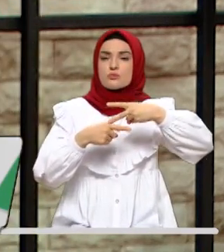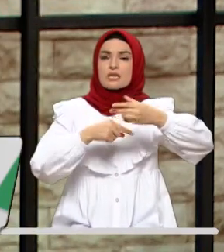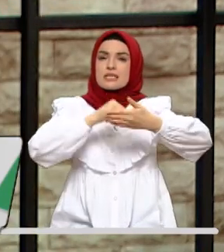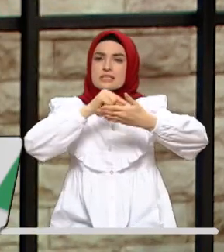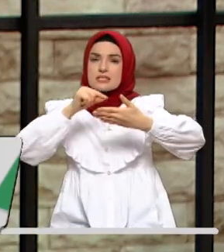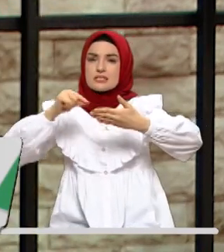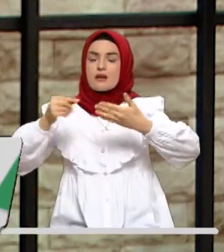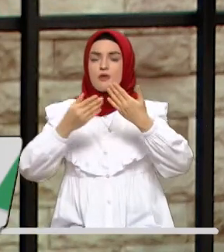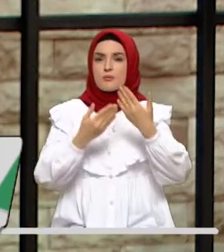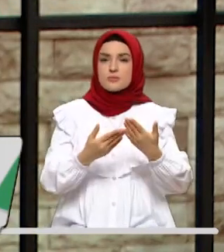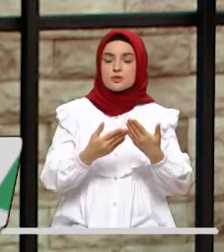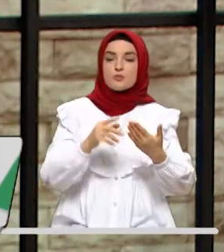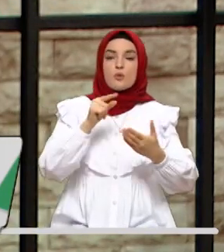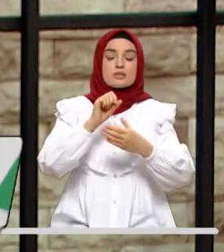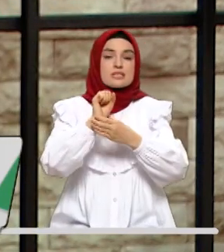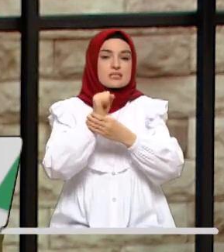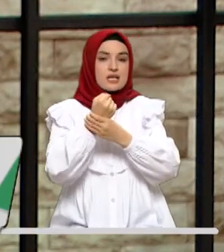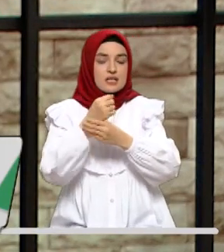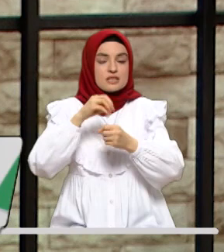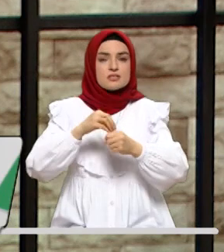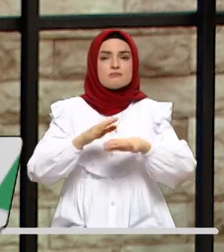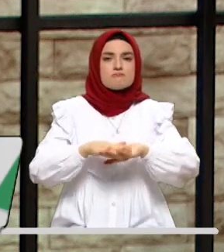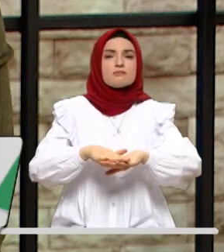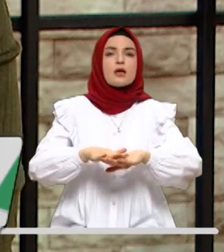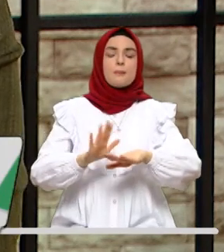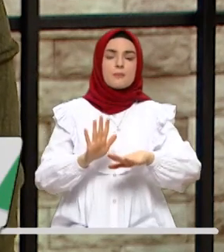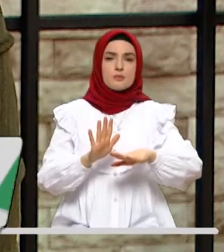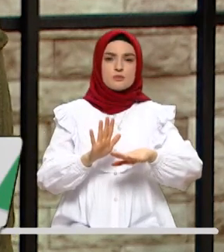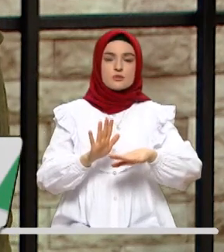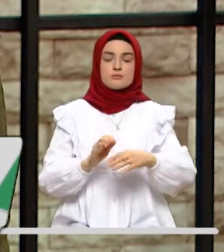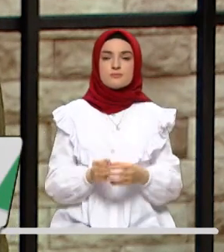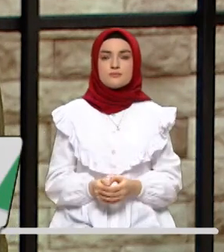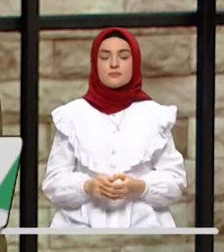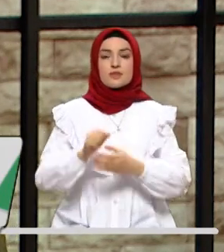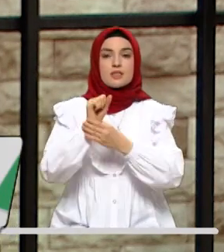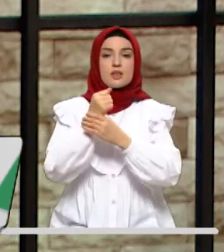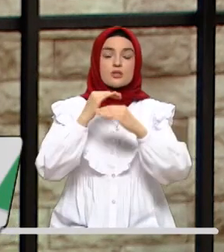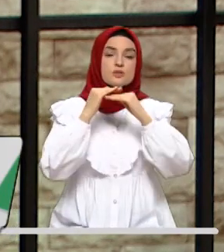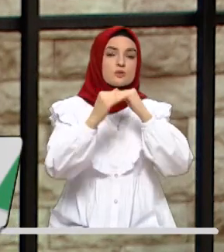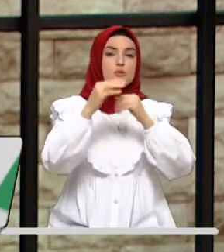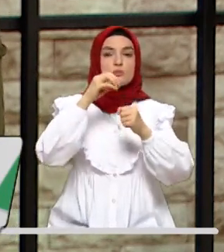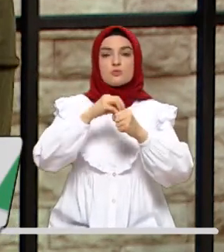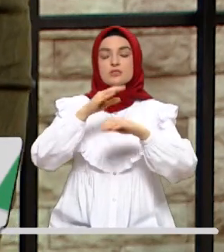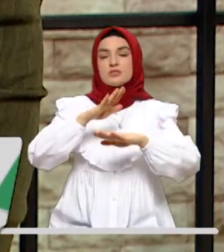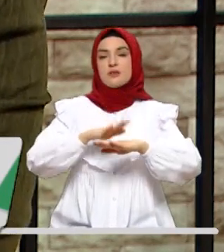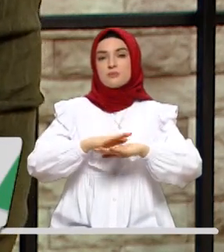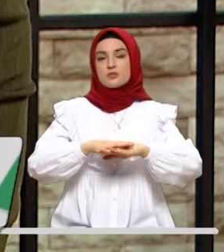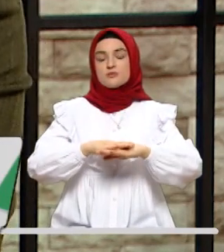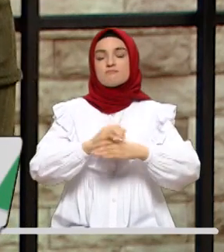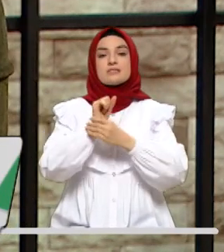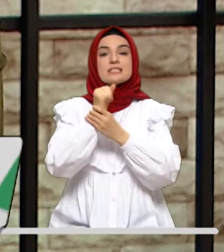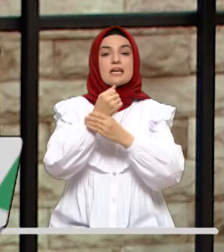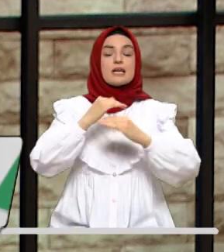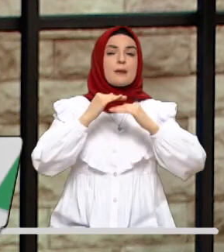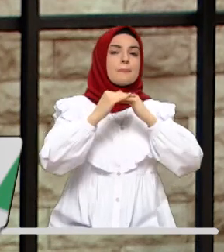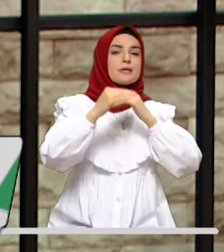Mehmet Akif sanatı sanat için yapmamış. Mehmet Akif sanatı toplum için yapmış. Sanatı millet için